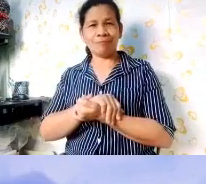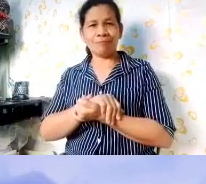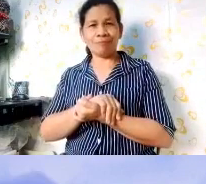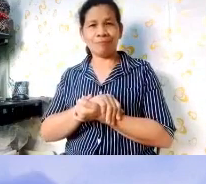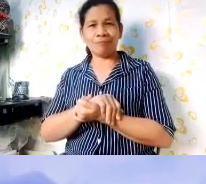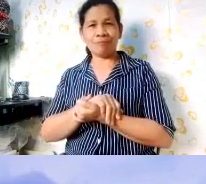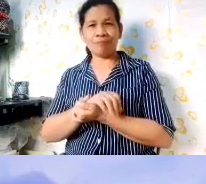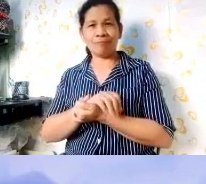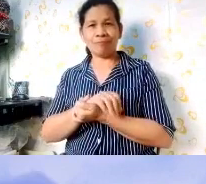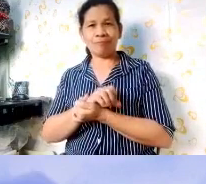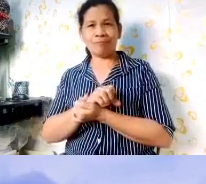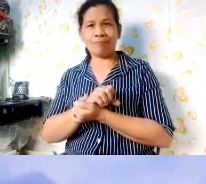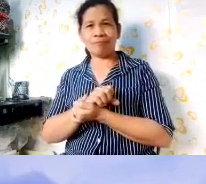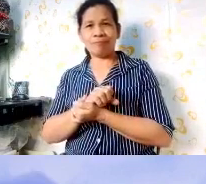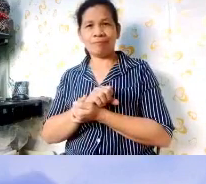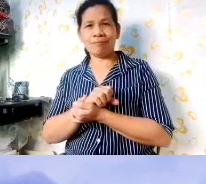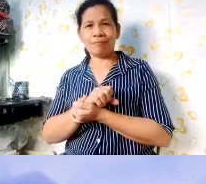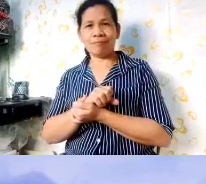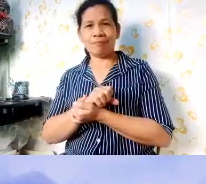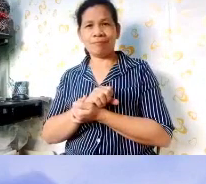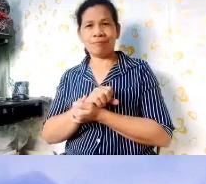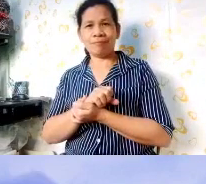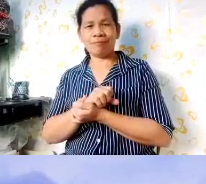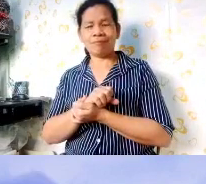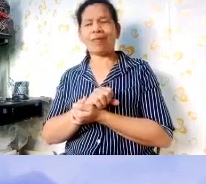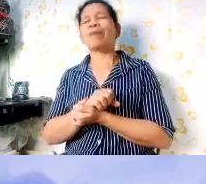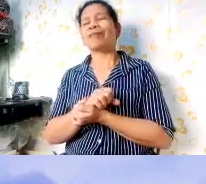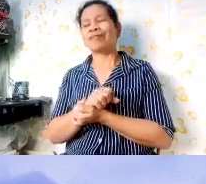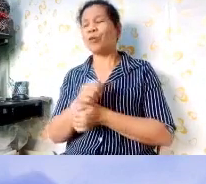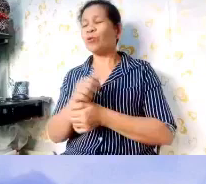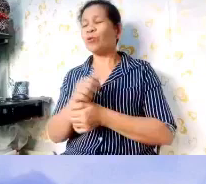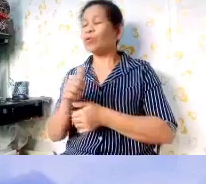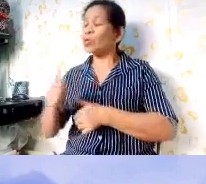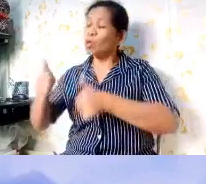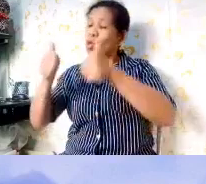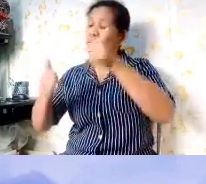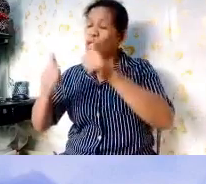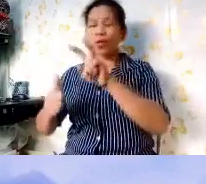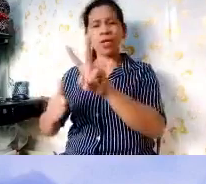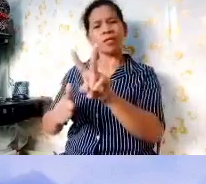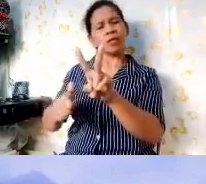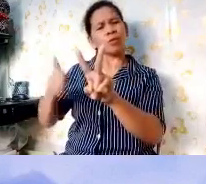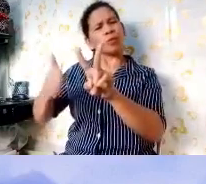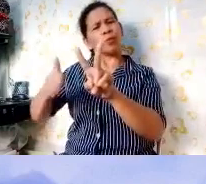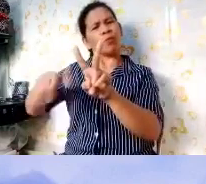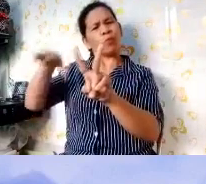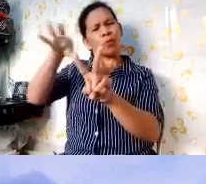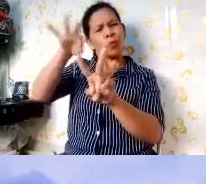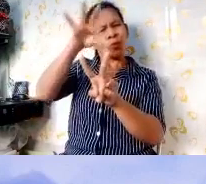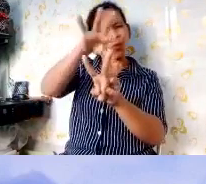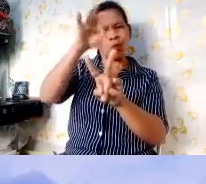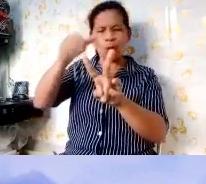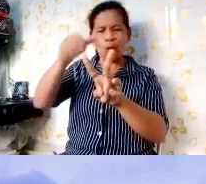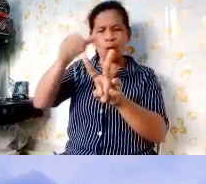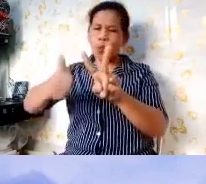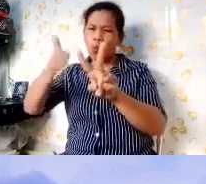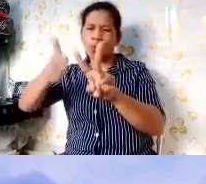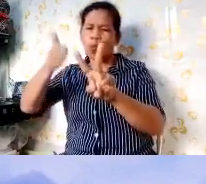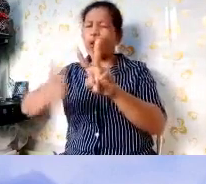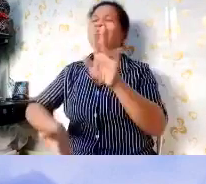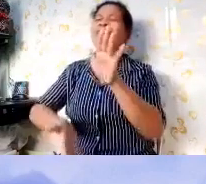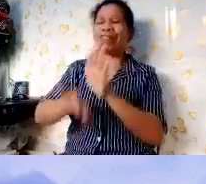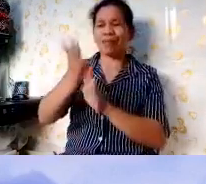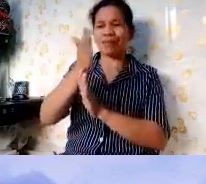kung alin yung pinakakain mo. So parang ganun din po mga kapatid. So sa loob natin ay meron